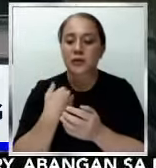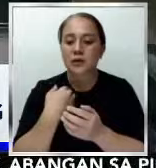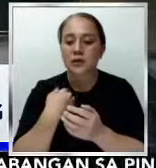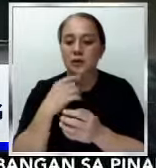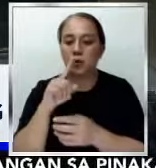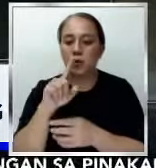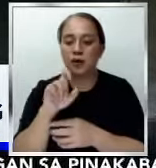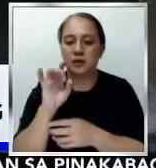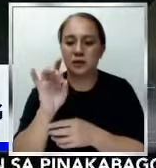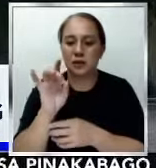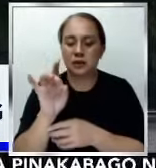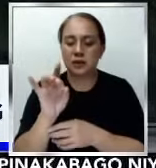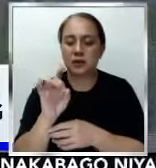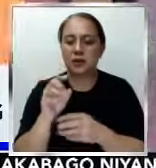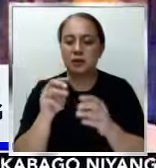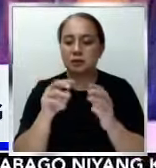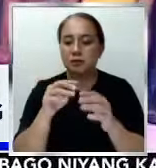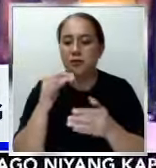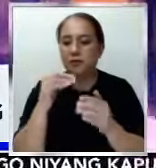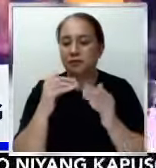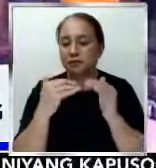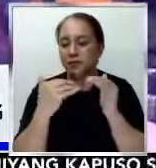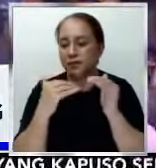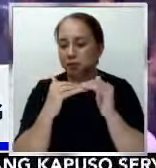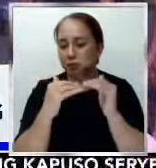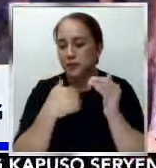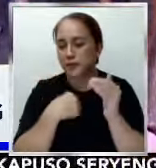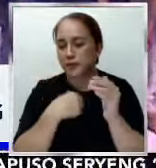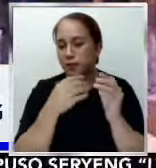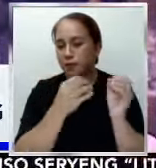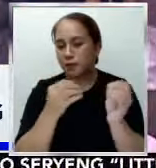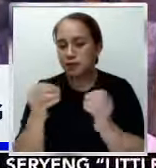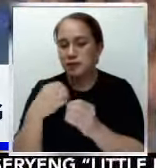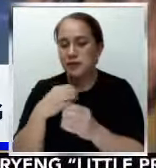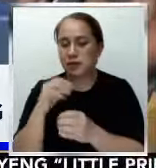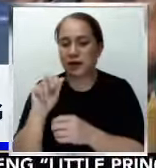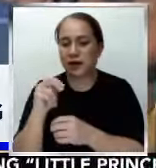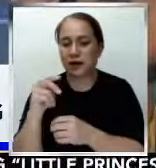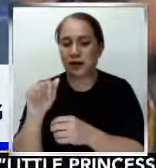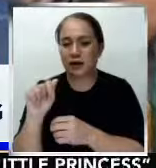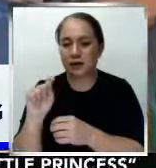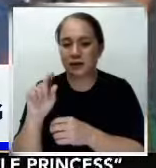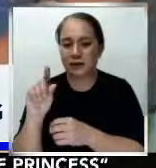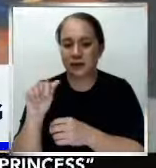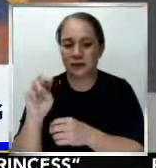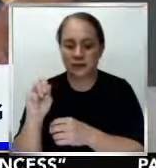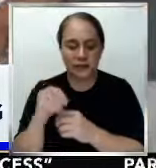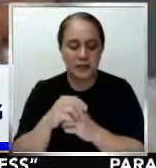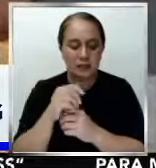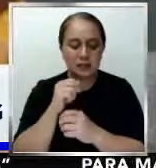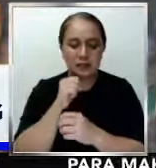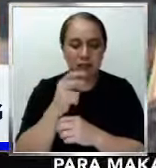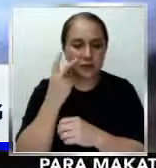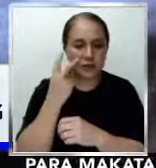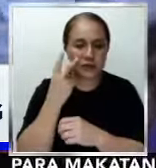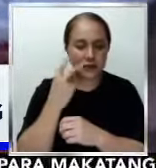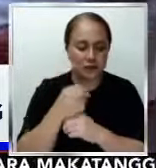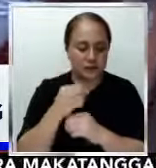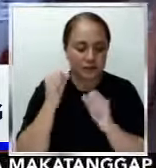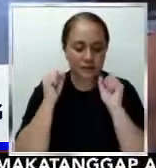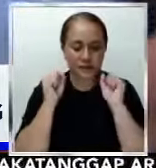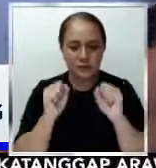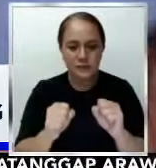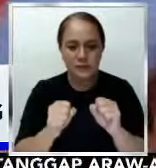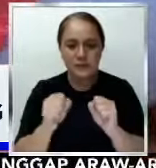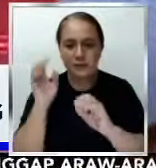minimum operating level ng Angat Dam. Ibig sabihin, hindi pa nila nakikita ang posibilidad na maulit ang matinding krisis sa